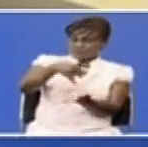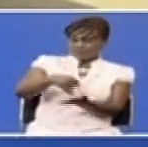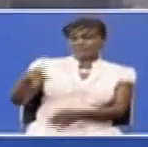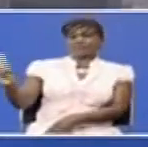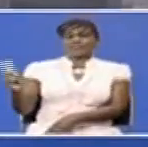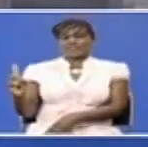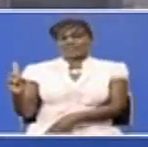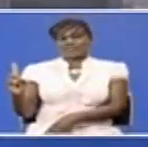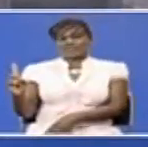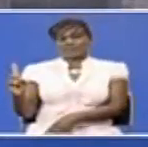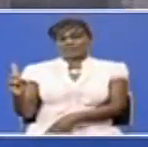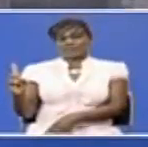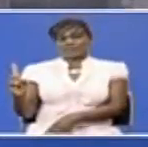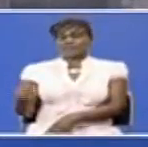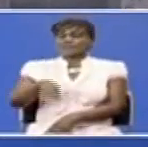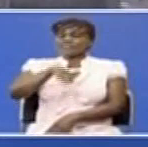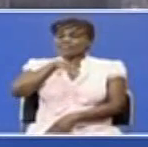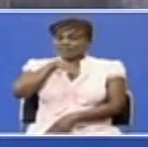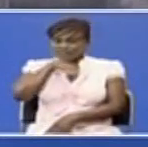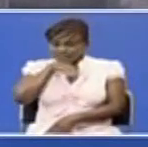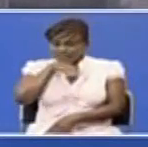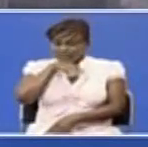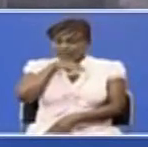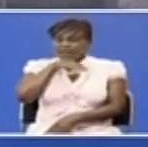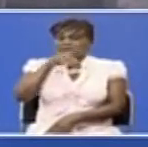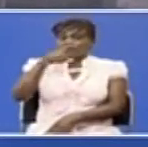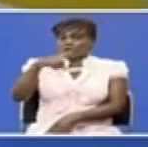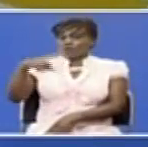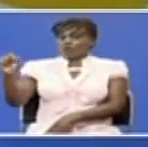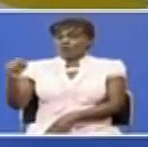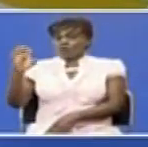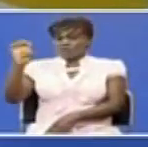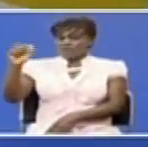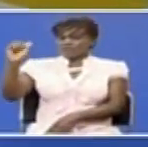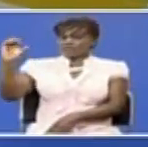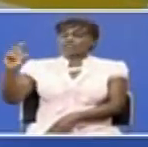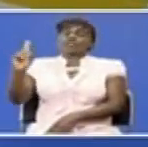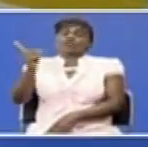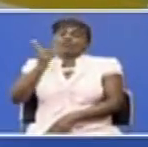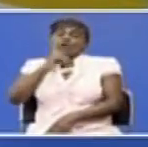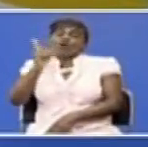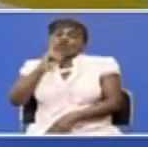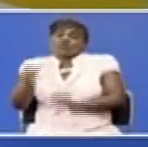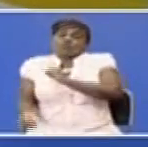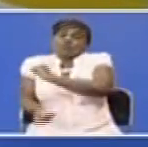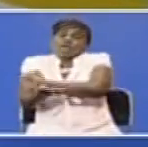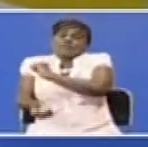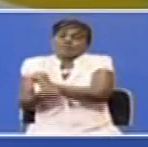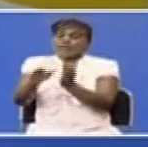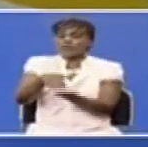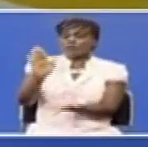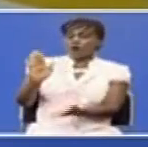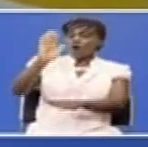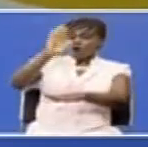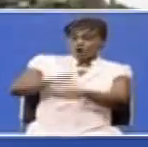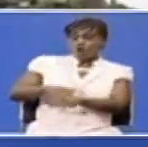president. Raila alitakiwa kufika katika makao makuu ya tume ya EACC hapo kesho ili kuweza kutoa arifa zaidi kuhusu